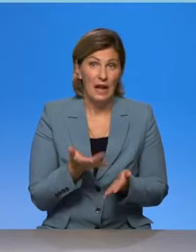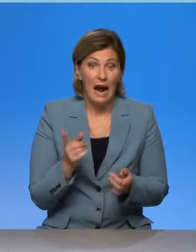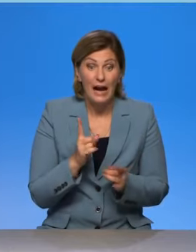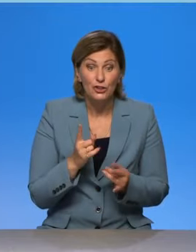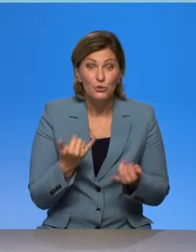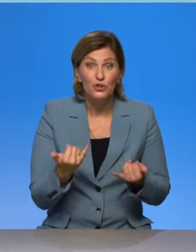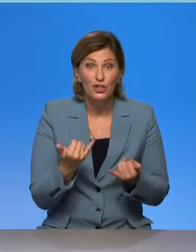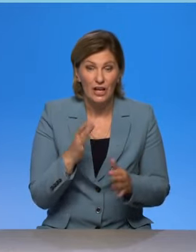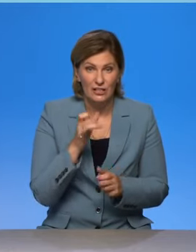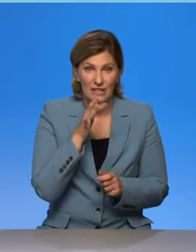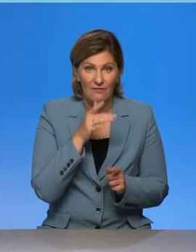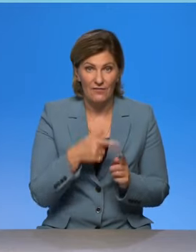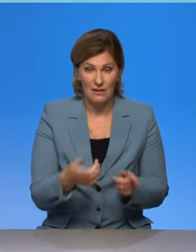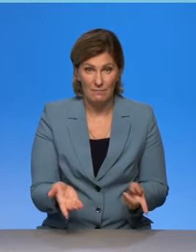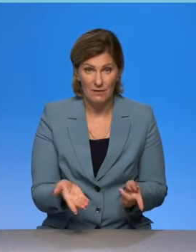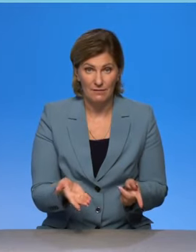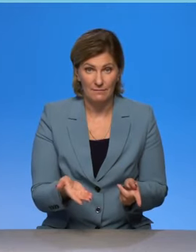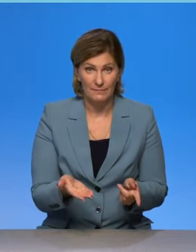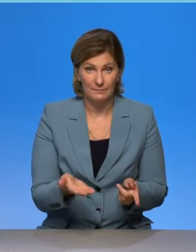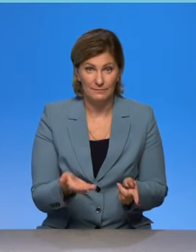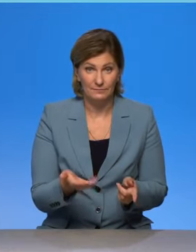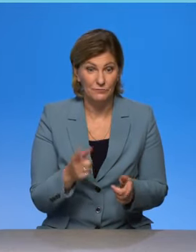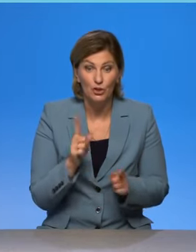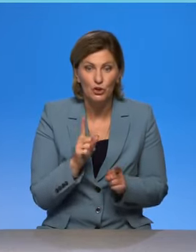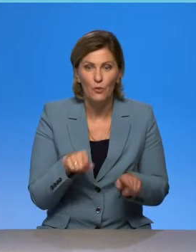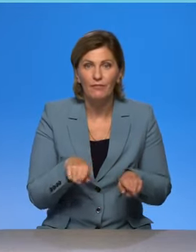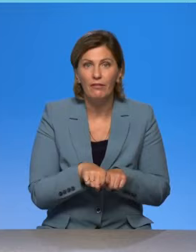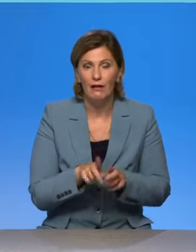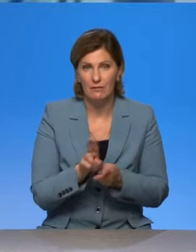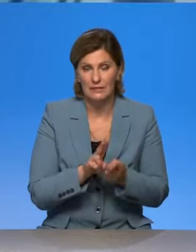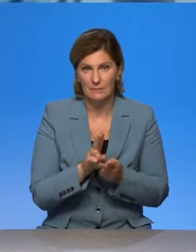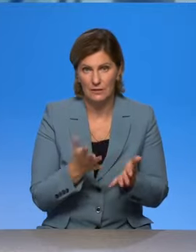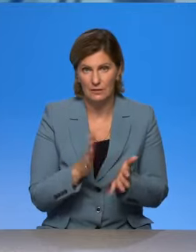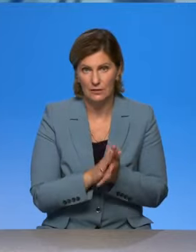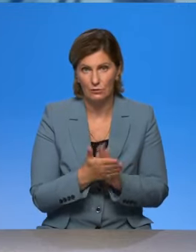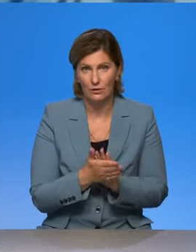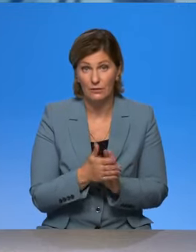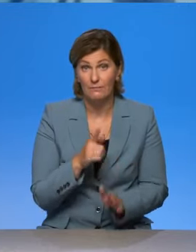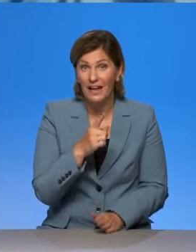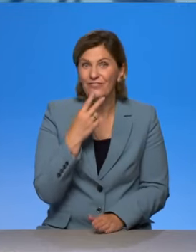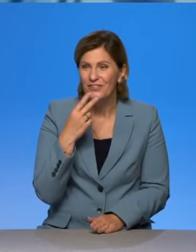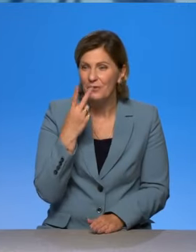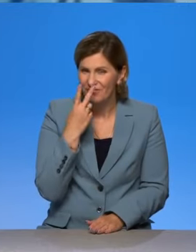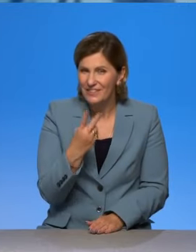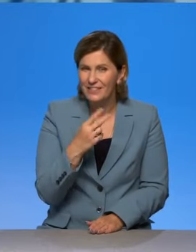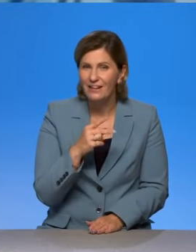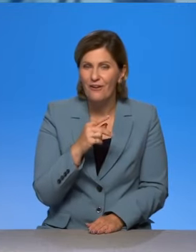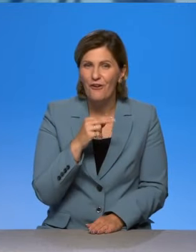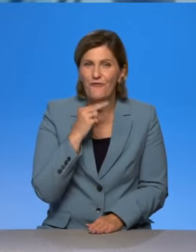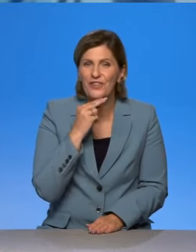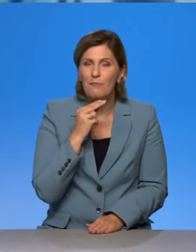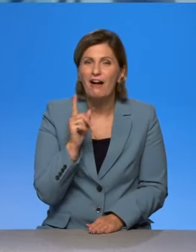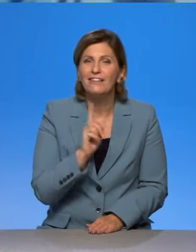нас вот текущими, что так изменилась ситуация? Вы обратили внимание, что молодежь, девочки, вот первая,